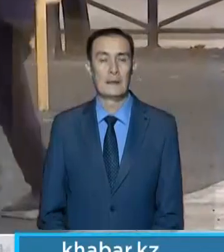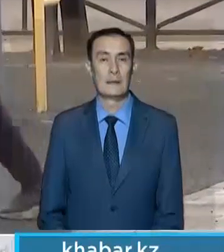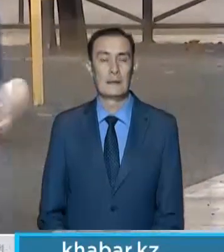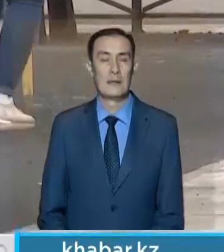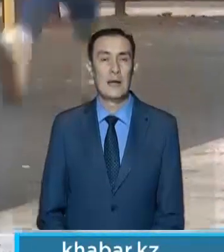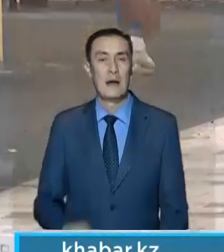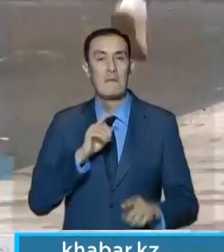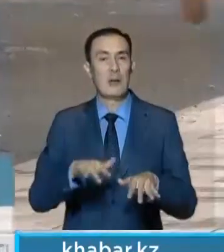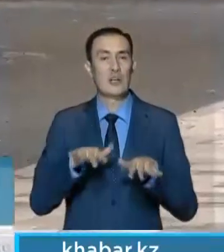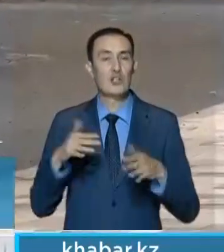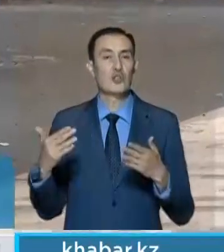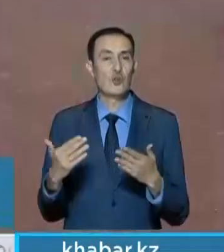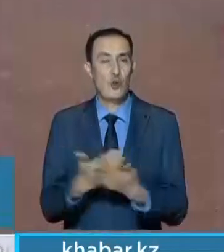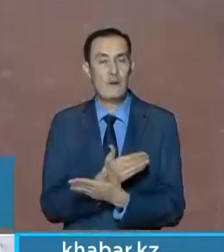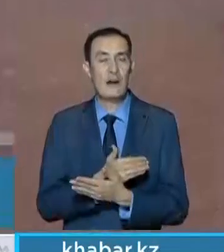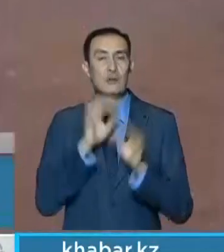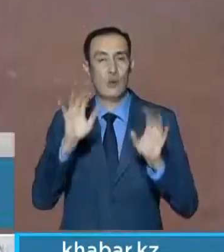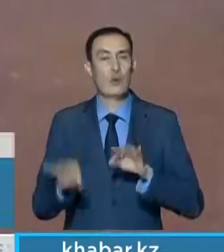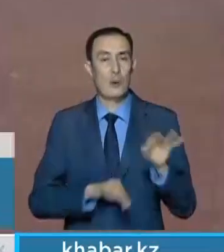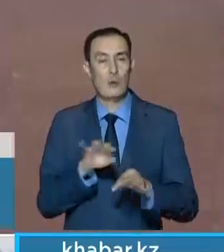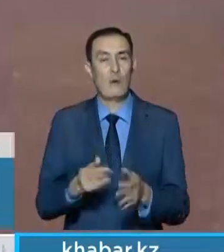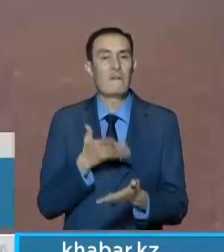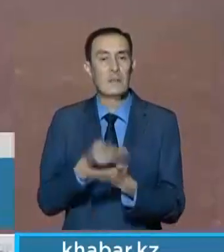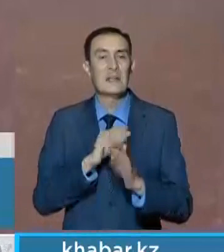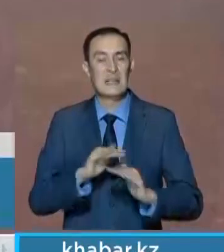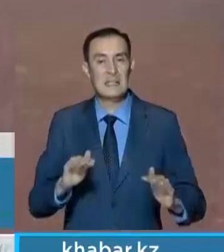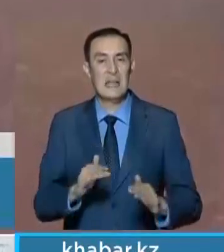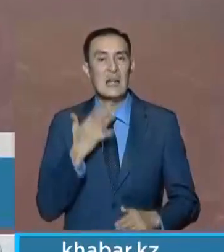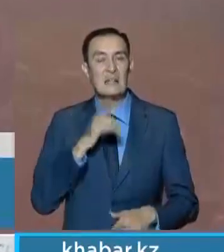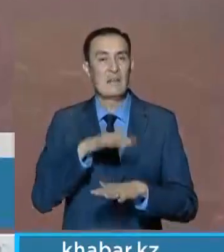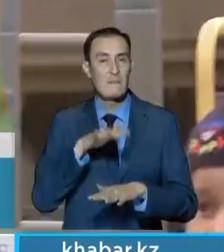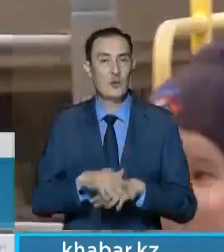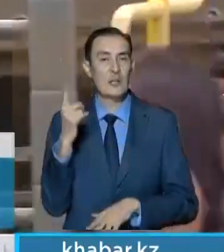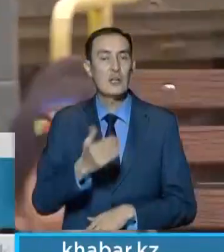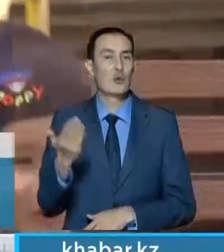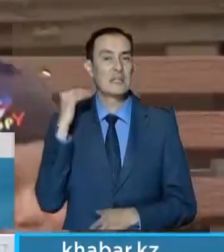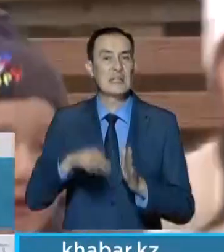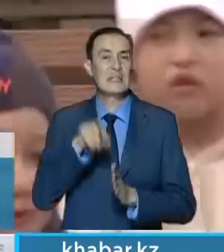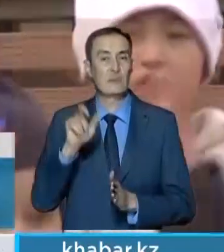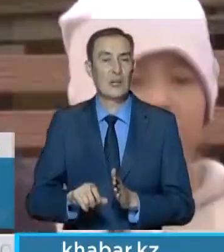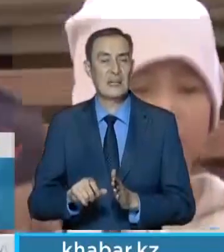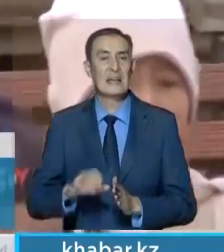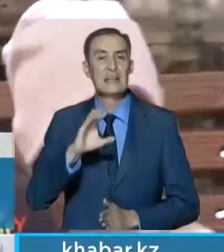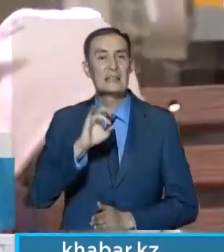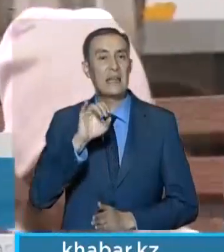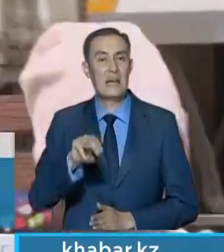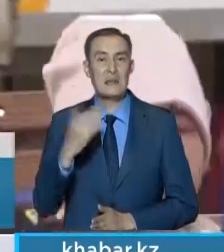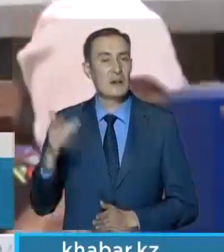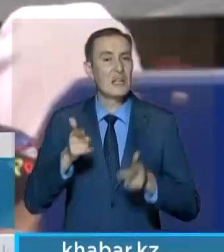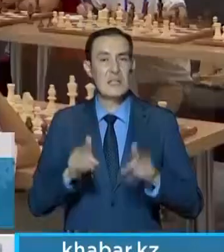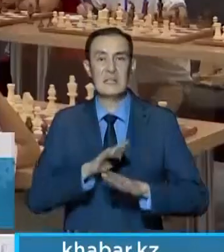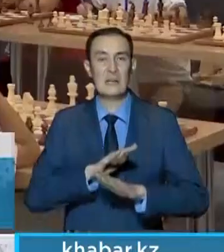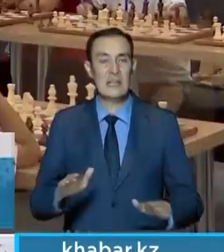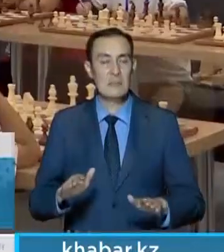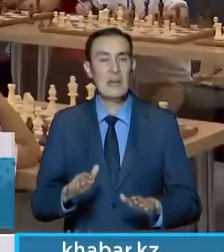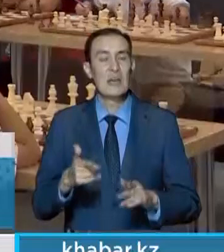В Мажилис снова вернулся законопроект о выплатах детям из нацфонда. Неделю назад депутаты Верхней палаты не согласились с